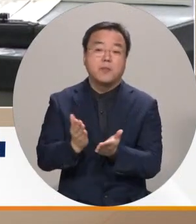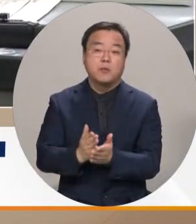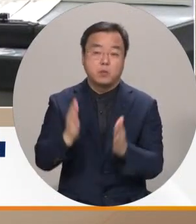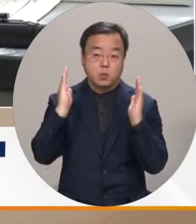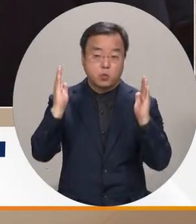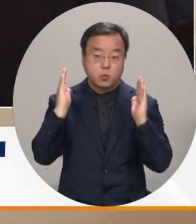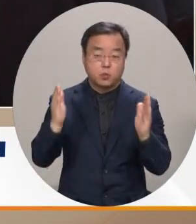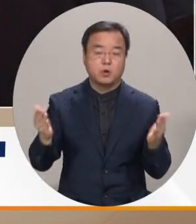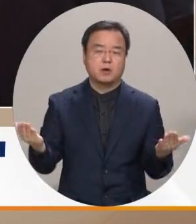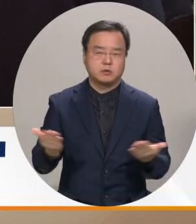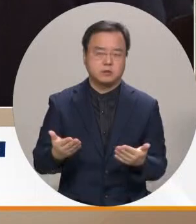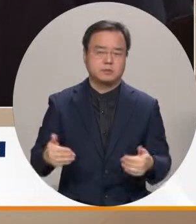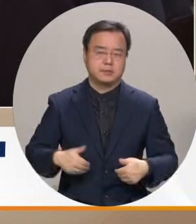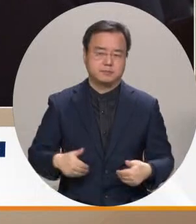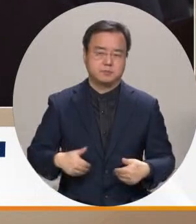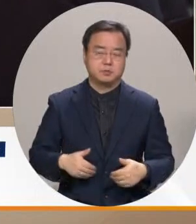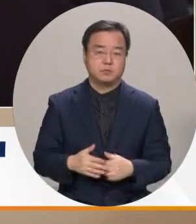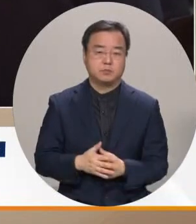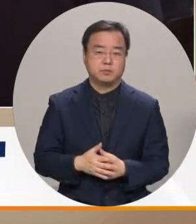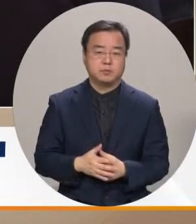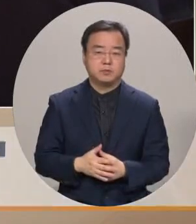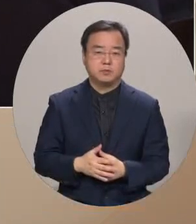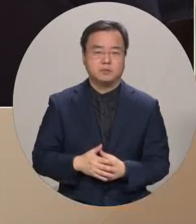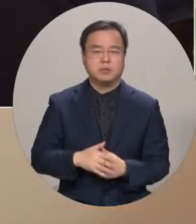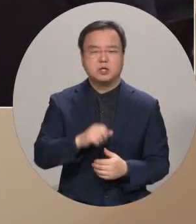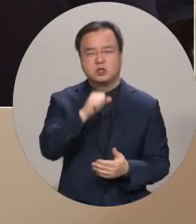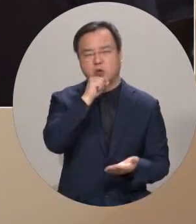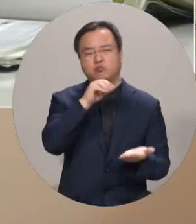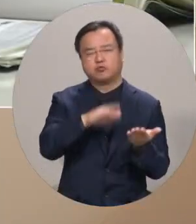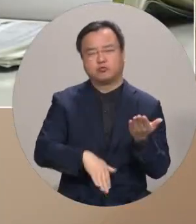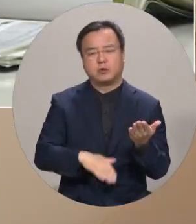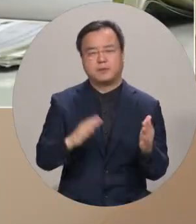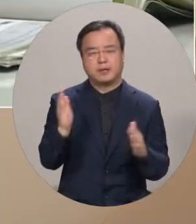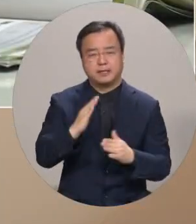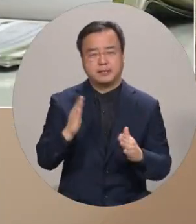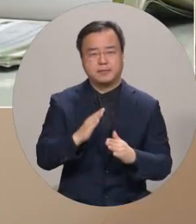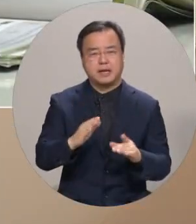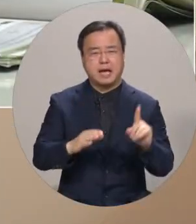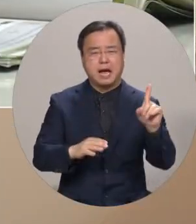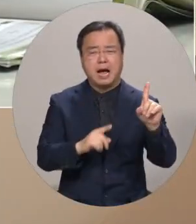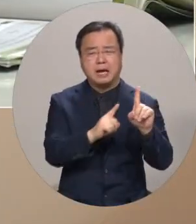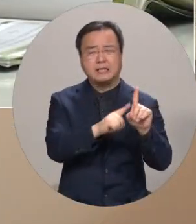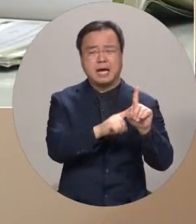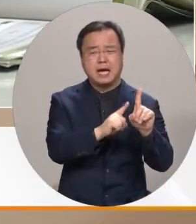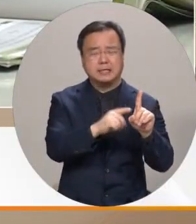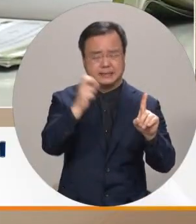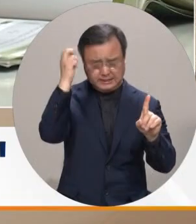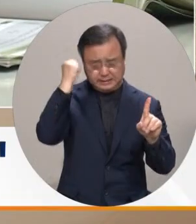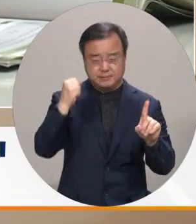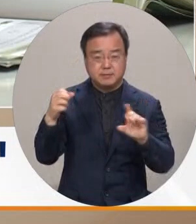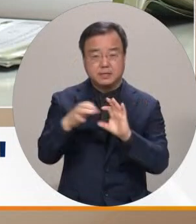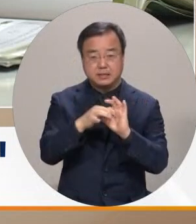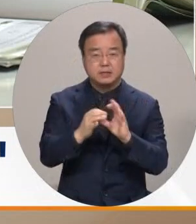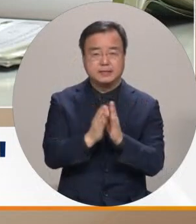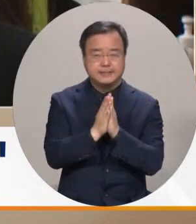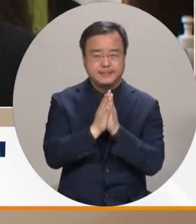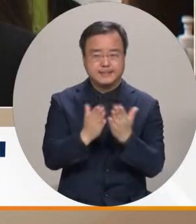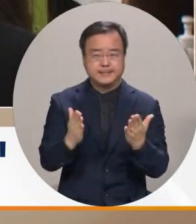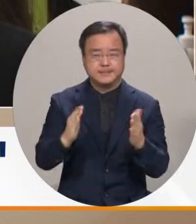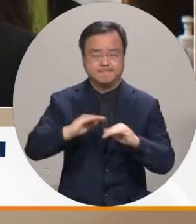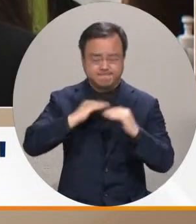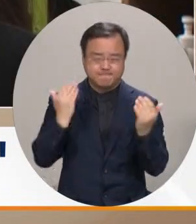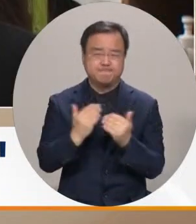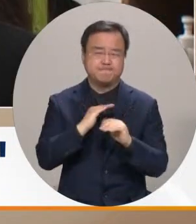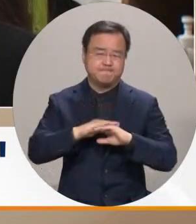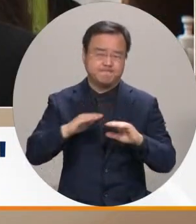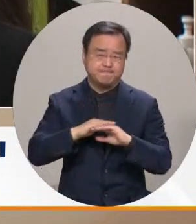나가면 충분합니다 우리 하권 학생들 같은 경우는요 딱 하나만 명심하시면 됩니다 연계 교재는 무조건 잡고 가자